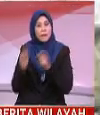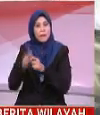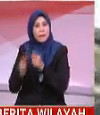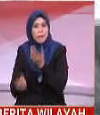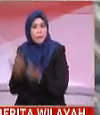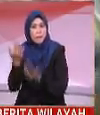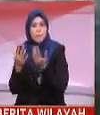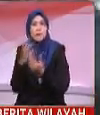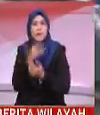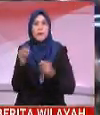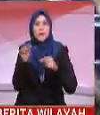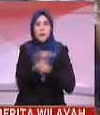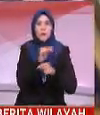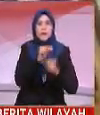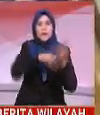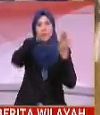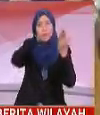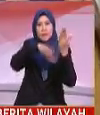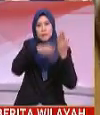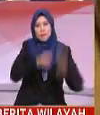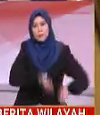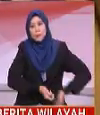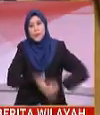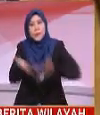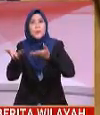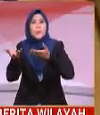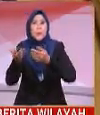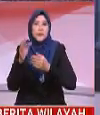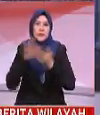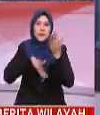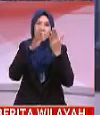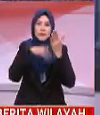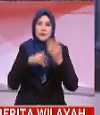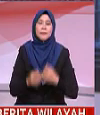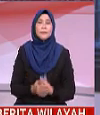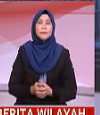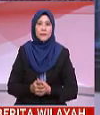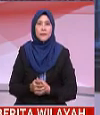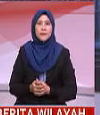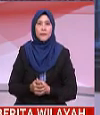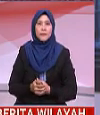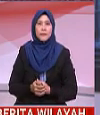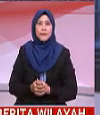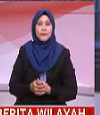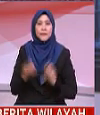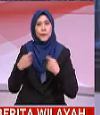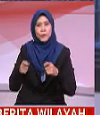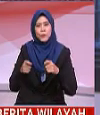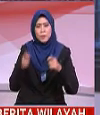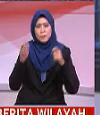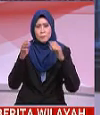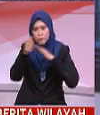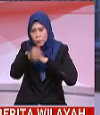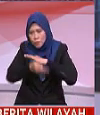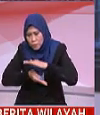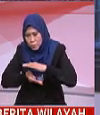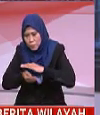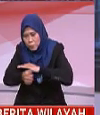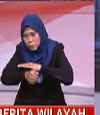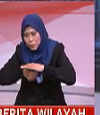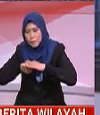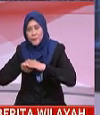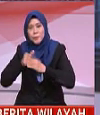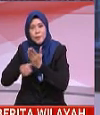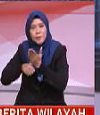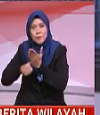kes khianat dengan menggunakan cat. Cubaan seludup dada disyaki syabu bernilai